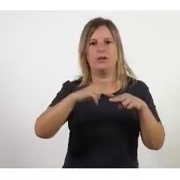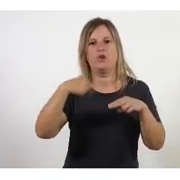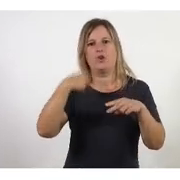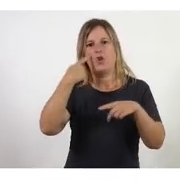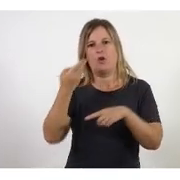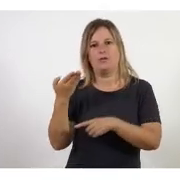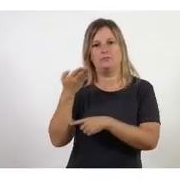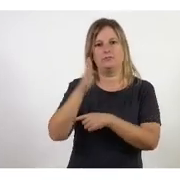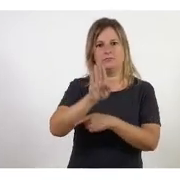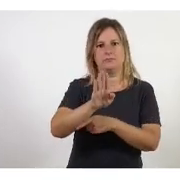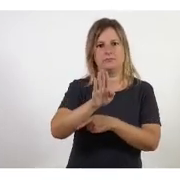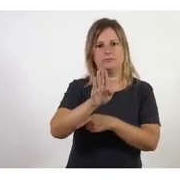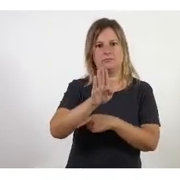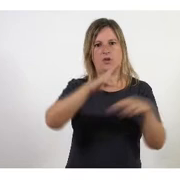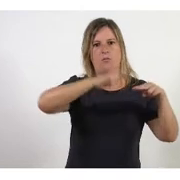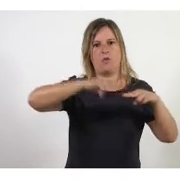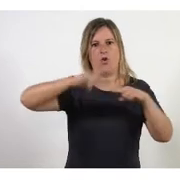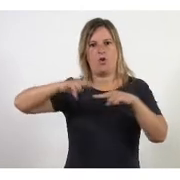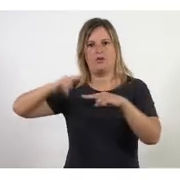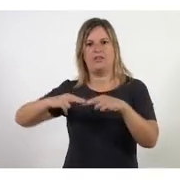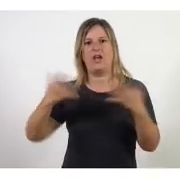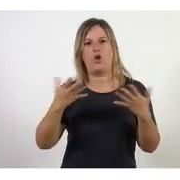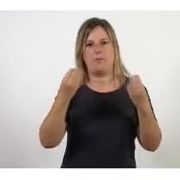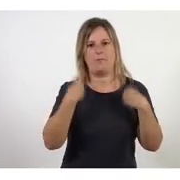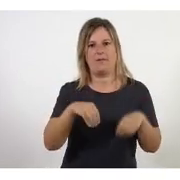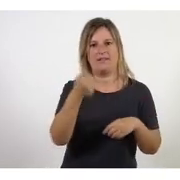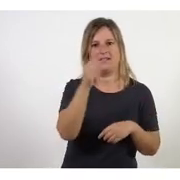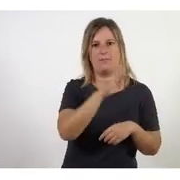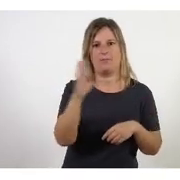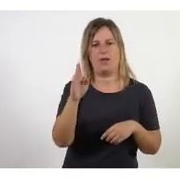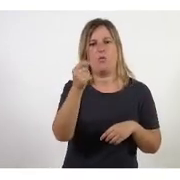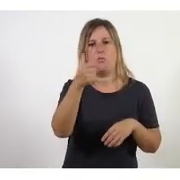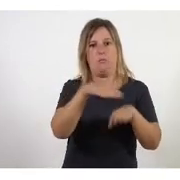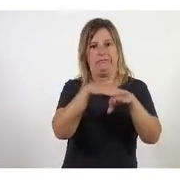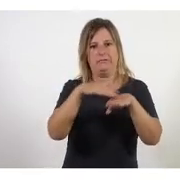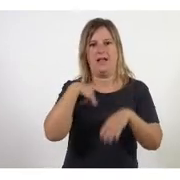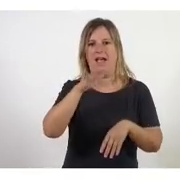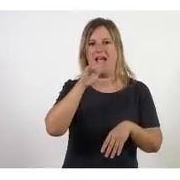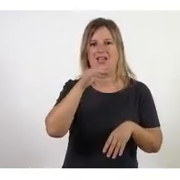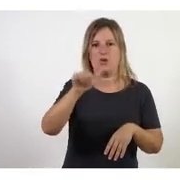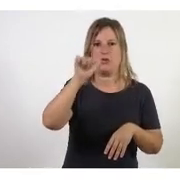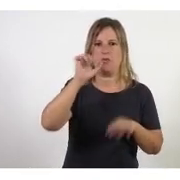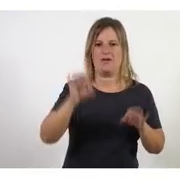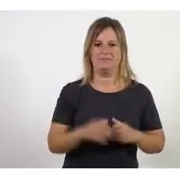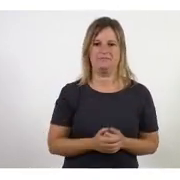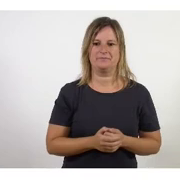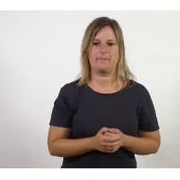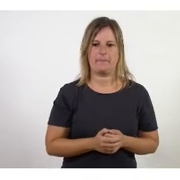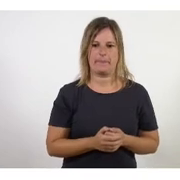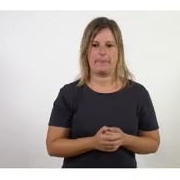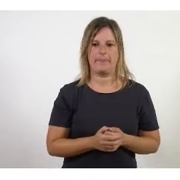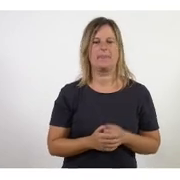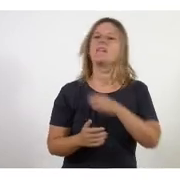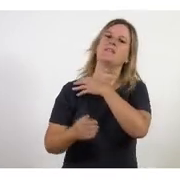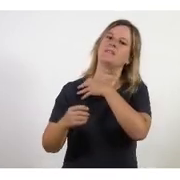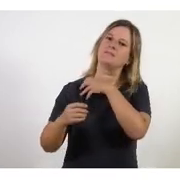a muntar vídeo amb aquesta aplicació. Veuré una mica d'aigua, que m'estic quedant sec. Jordi, mira, mentre estàs bevent aigua, aprofito per